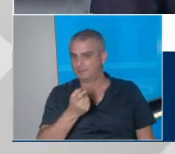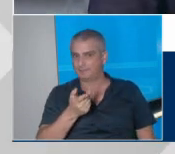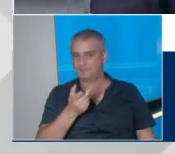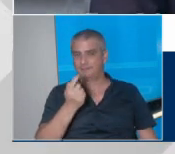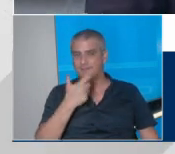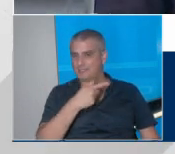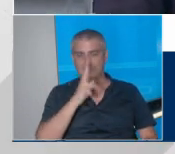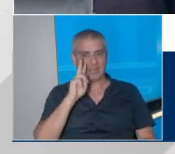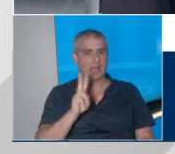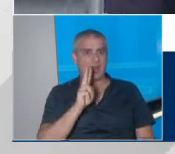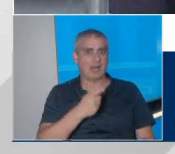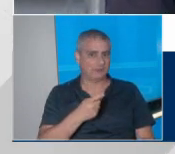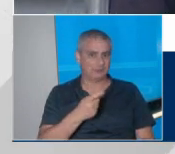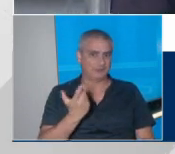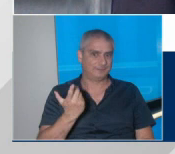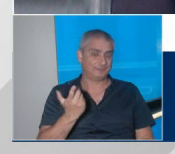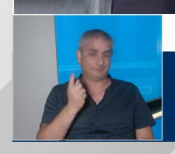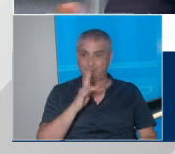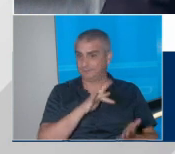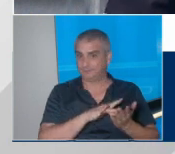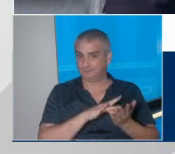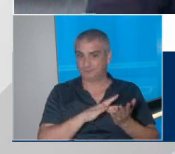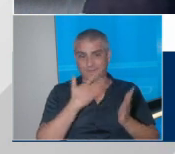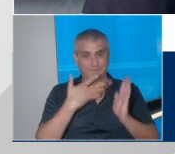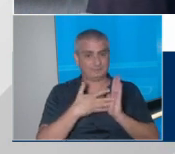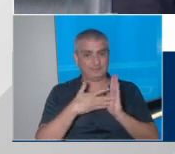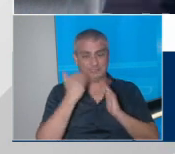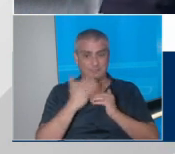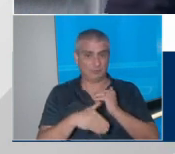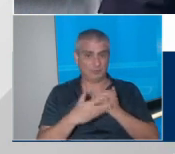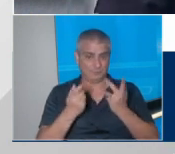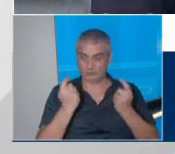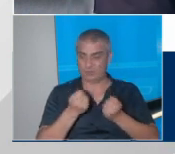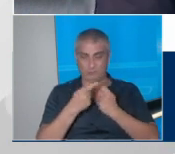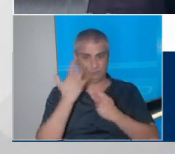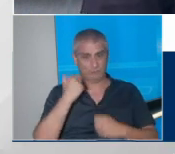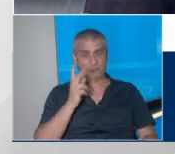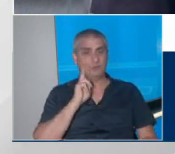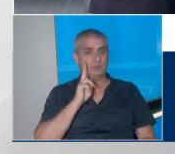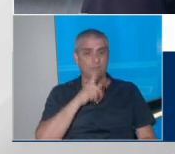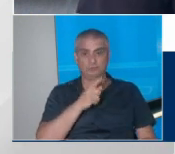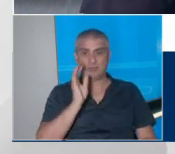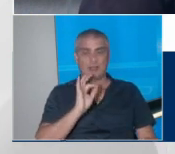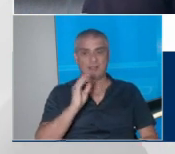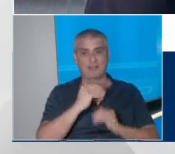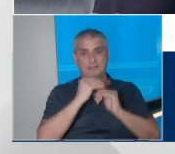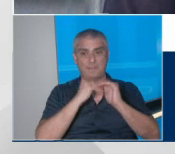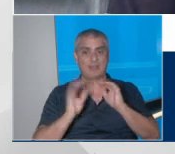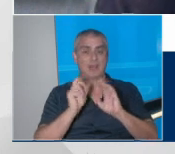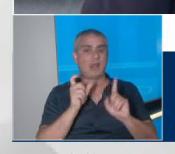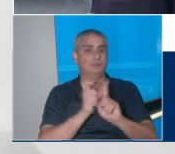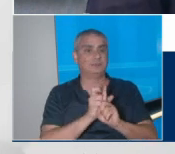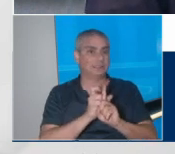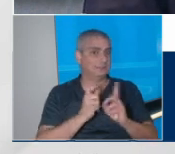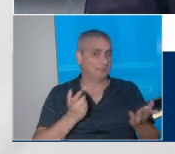המזלג את הילד שקד, היא נמצאת לפי הסקרים האחרונים שפורסמו ביום שישי, עדיין מתחת לאחוז